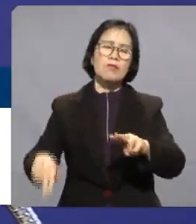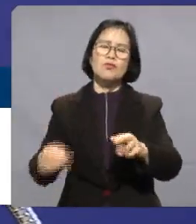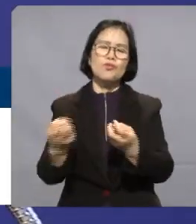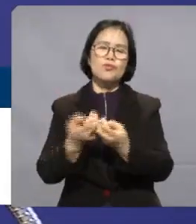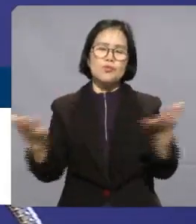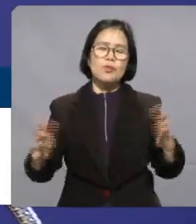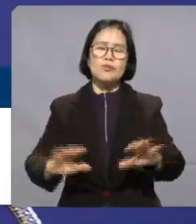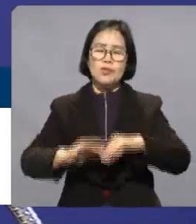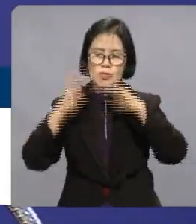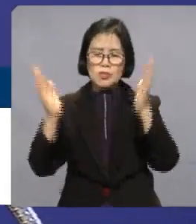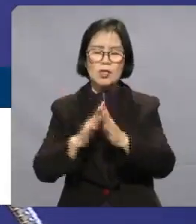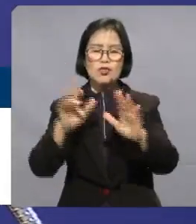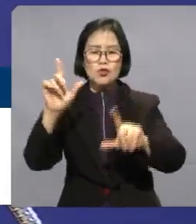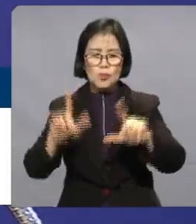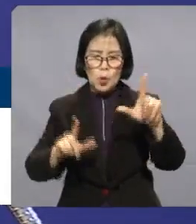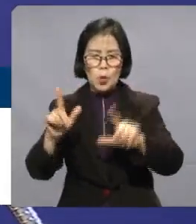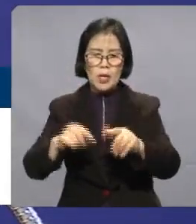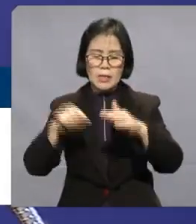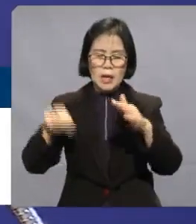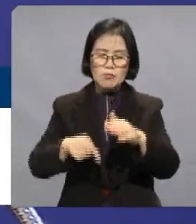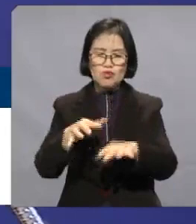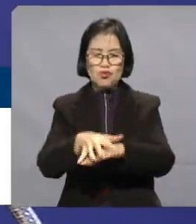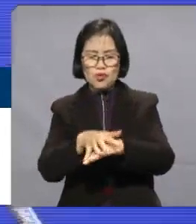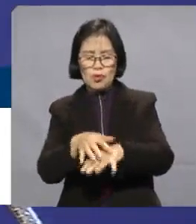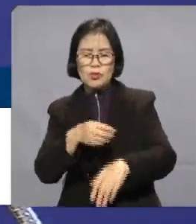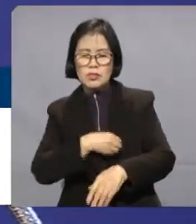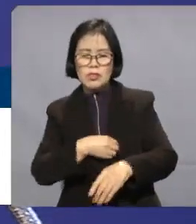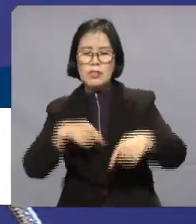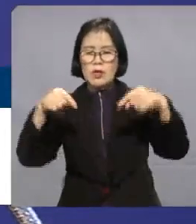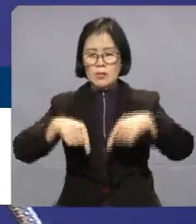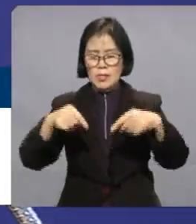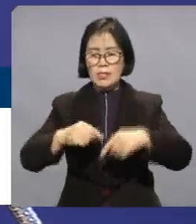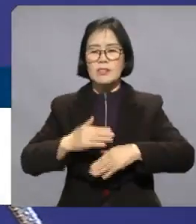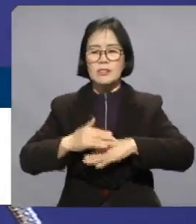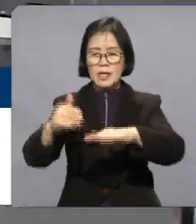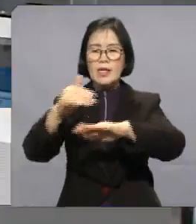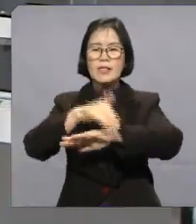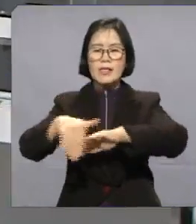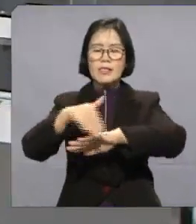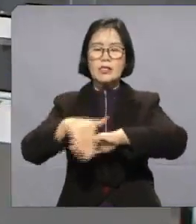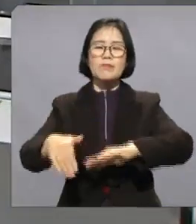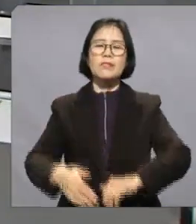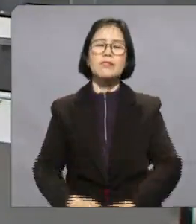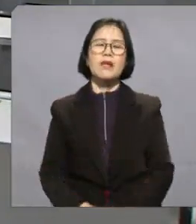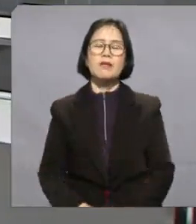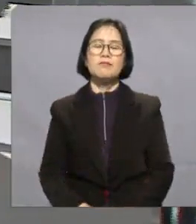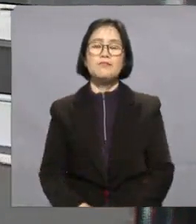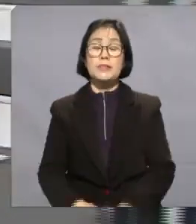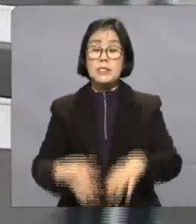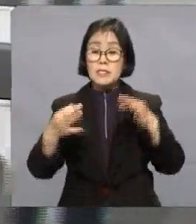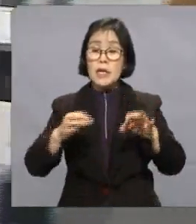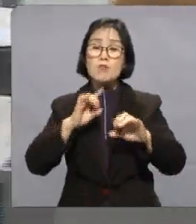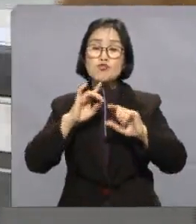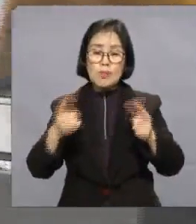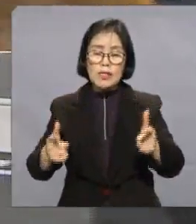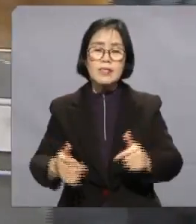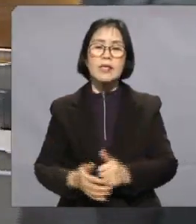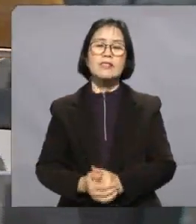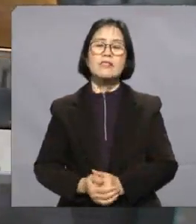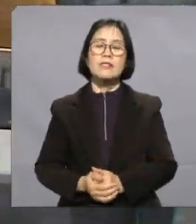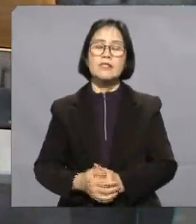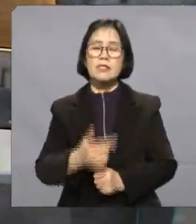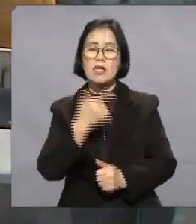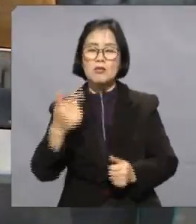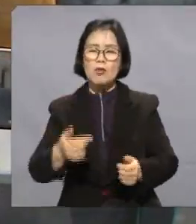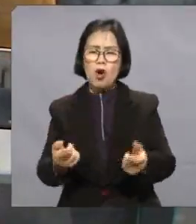정치적인 규모와 이 부분은 우리 내부 구성원들과 협의해서 진행할 예정이고요. 은행권뿐만이 아닙니다.